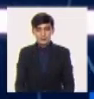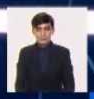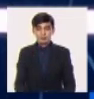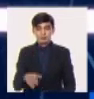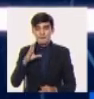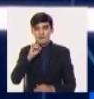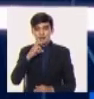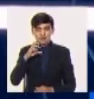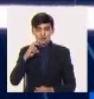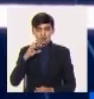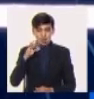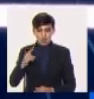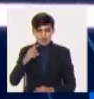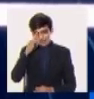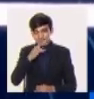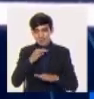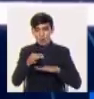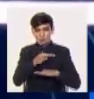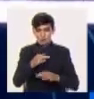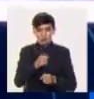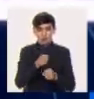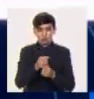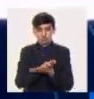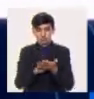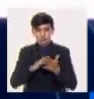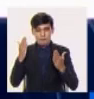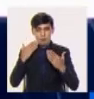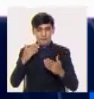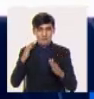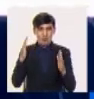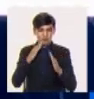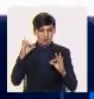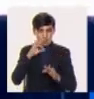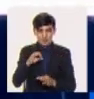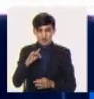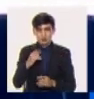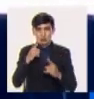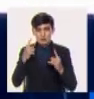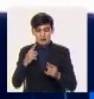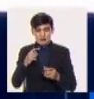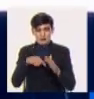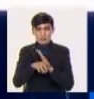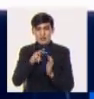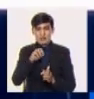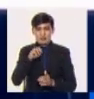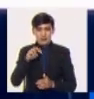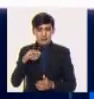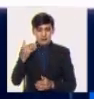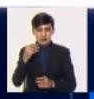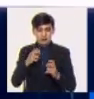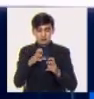А в Восточно-Казахстанской области идут работы по очистке воздуха. Крупнейшее металлургическое предприятие читалось о